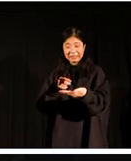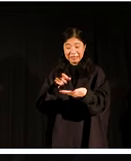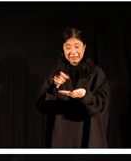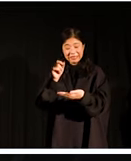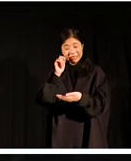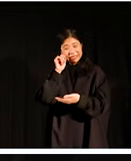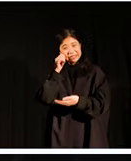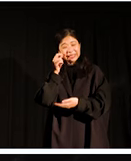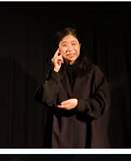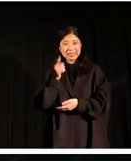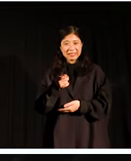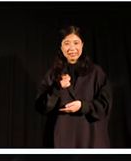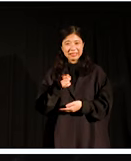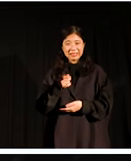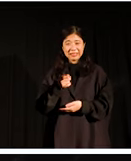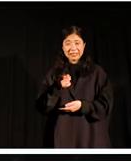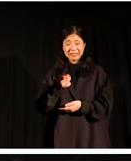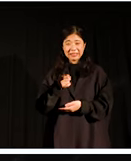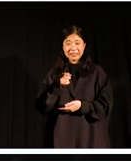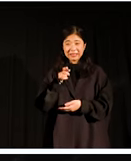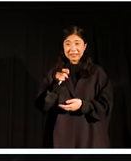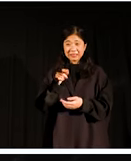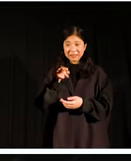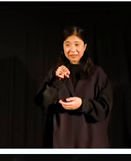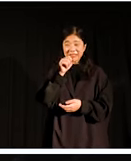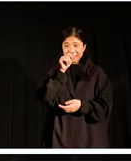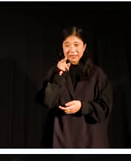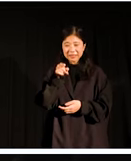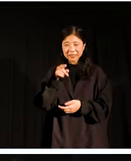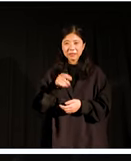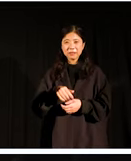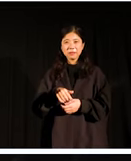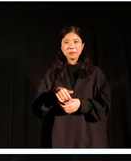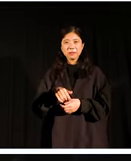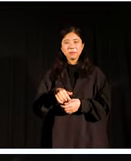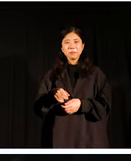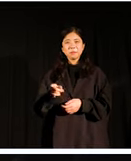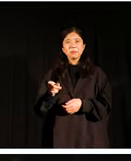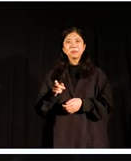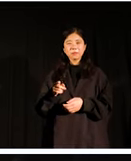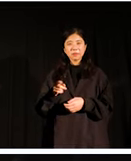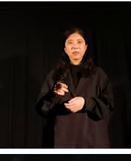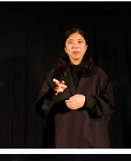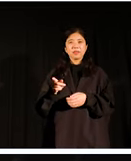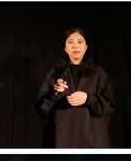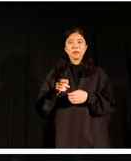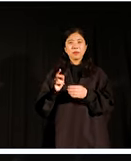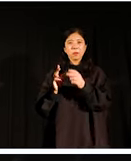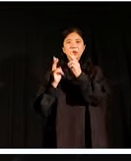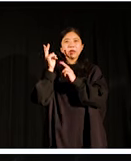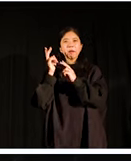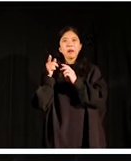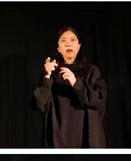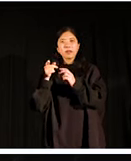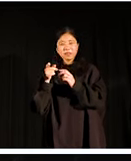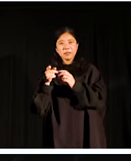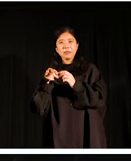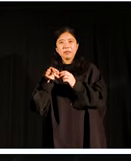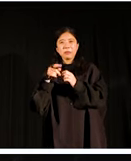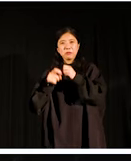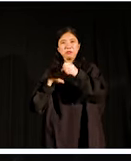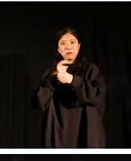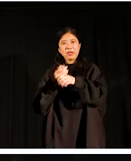え1番上のでいいですかはいえ不天馬長けさんへ沖縄出身で大学進学と共に上京し10年以上ここに